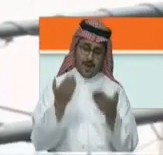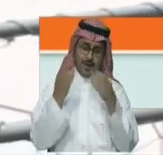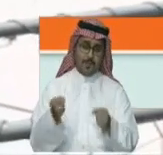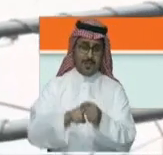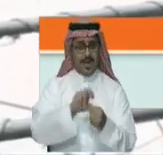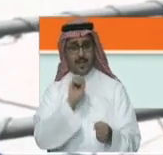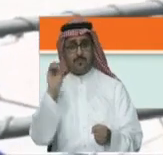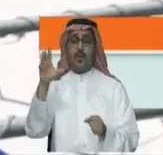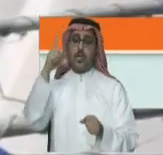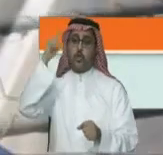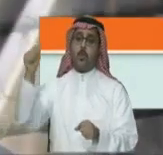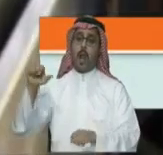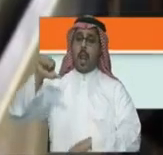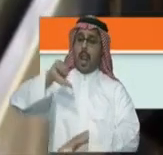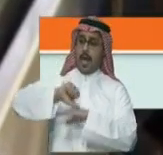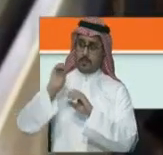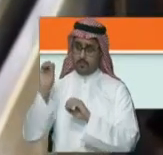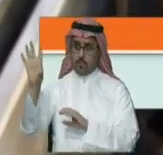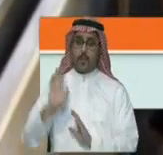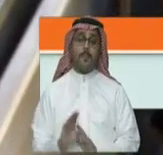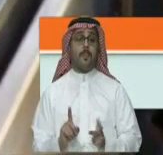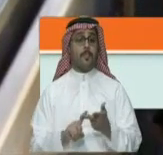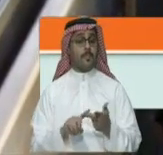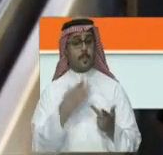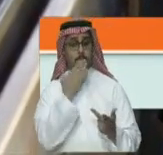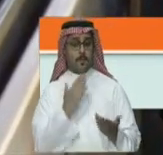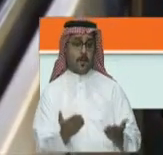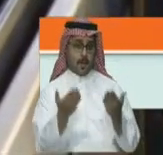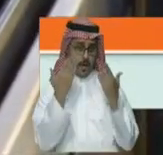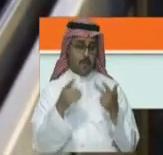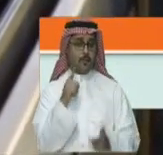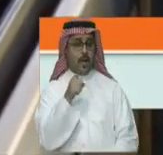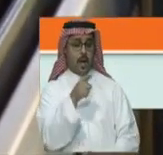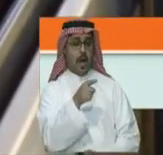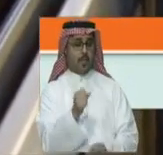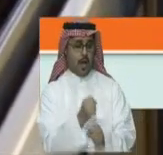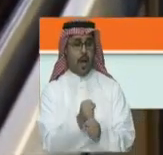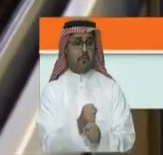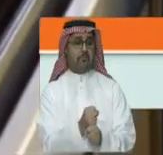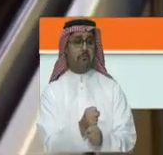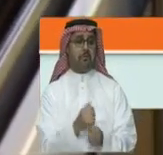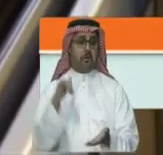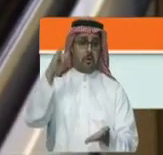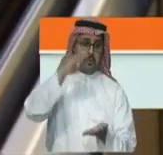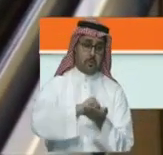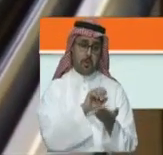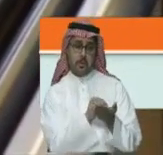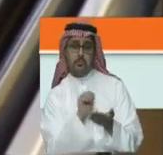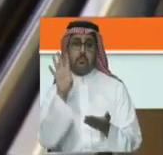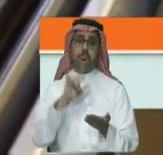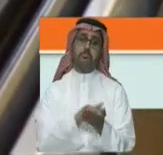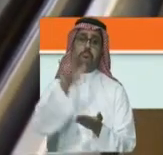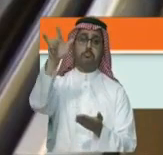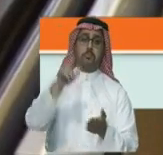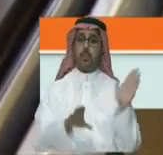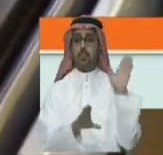المتحدث باسم المنظمة الدولية للهجرة جويل ميلمان في تصريح صحفي قال إن عملية الترحيل أصبحت ممكنة بفضل تمويل